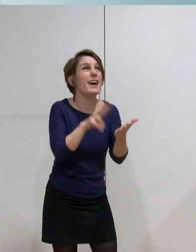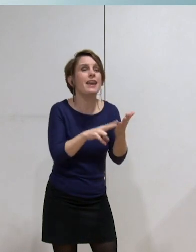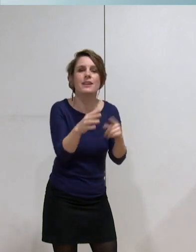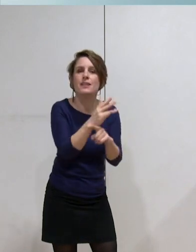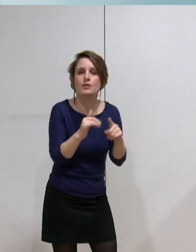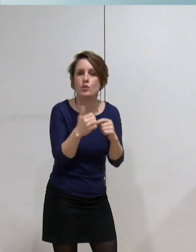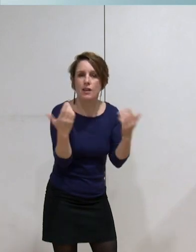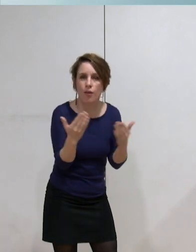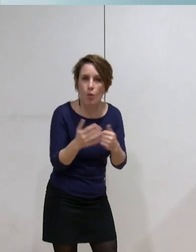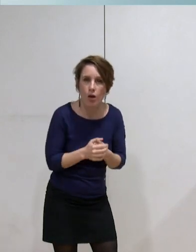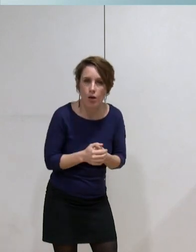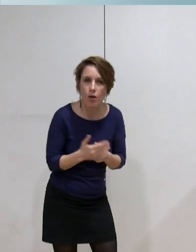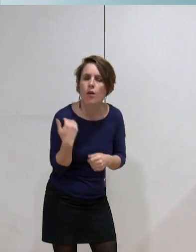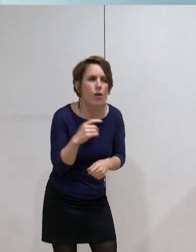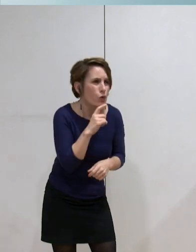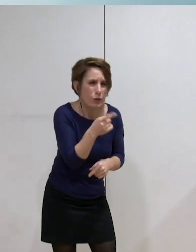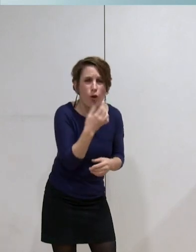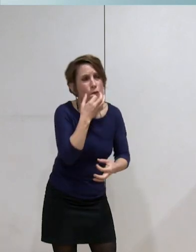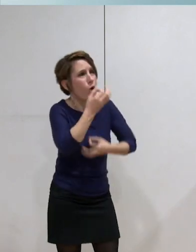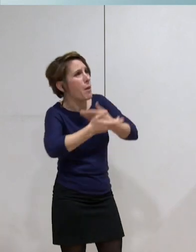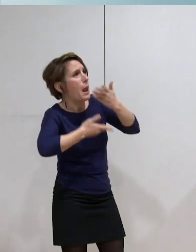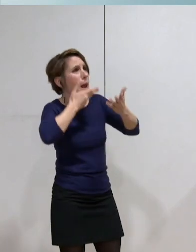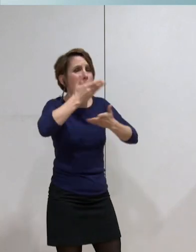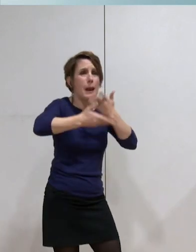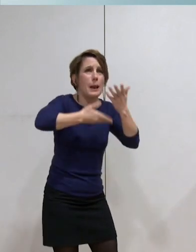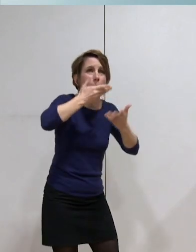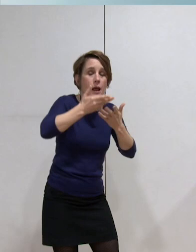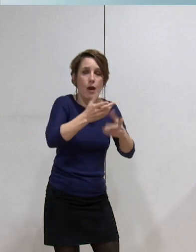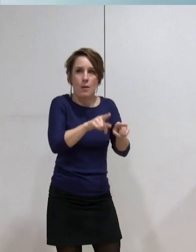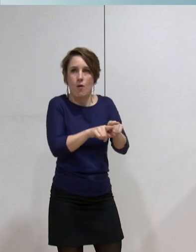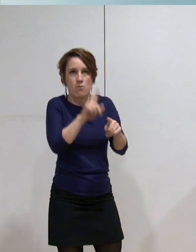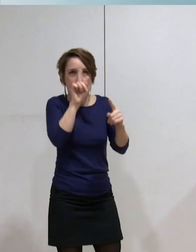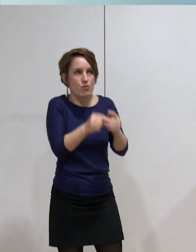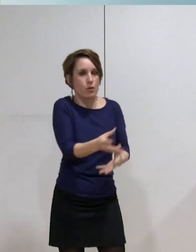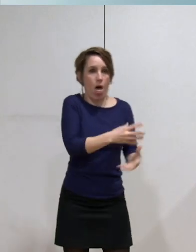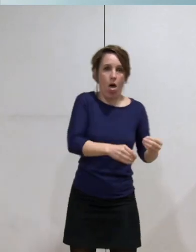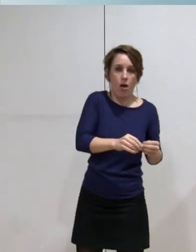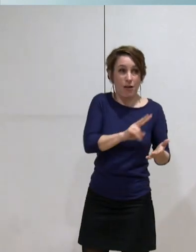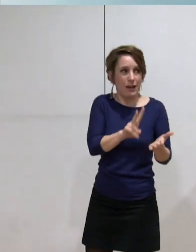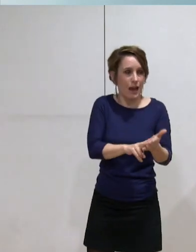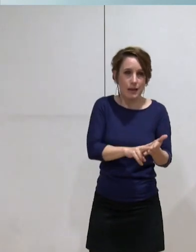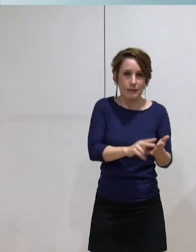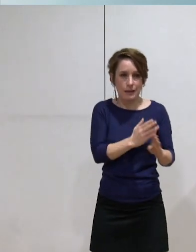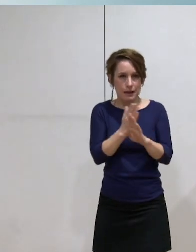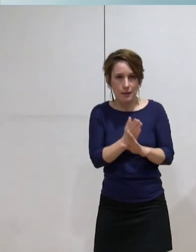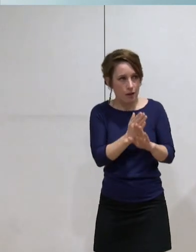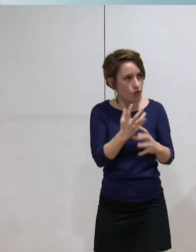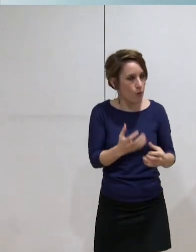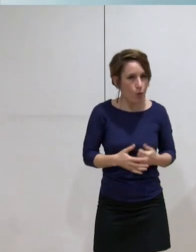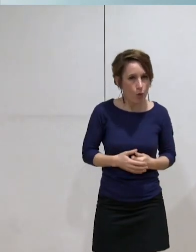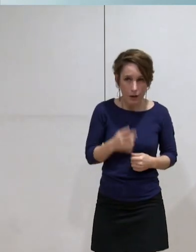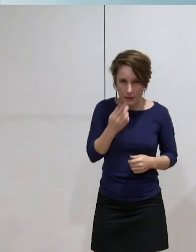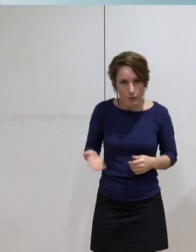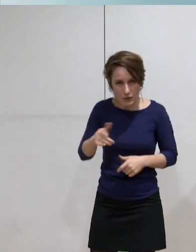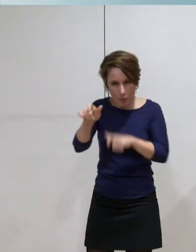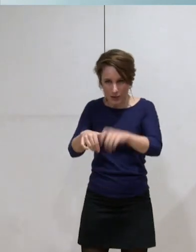cache ou qui veut cacher une réalité de plus en plus inquiétante des agents des équipes qui sont inquiets qui sont